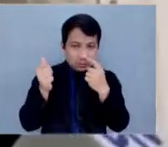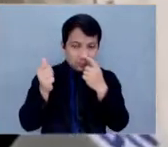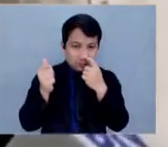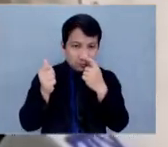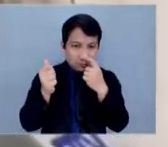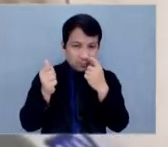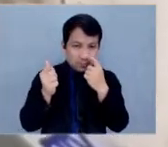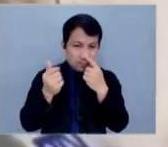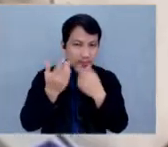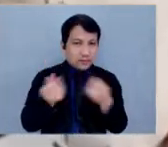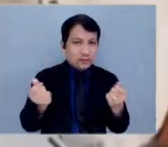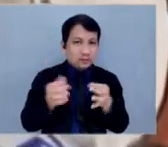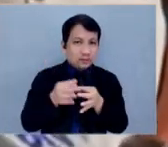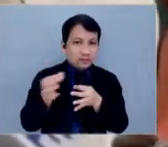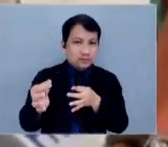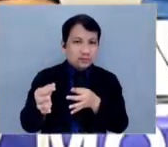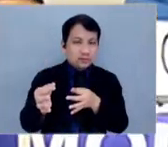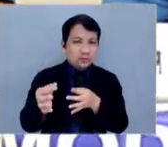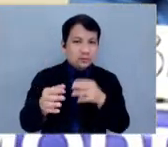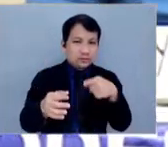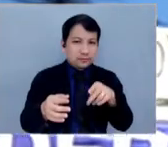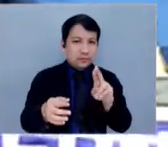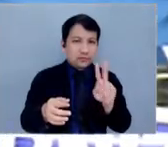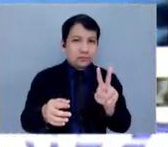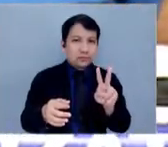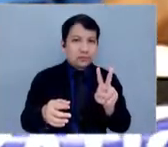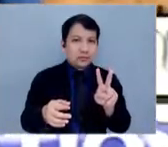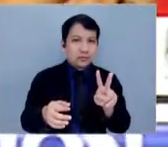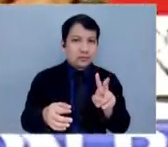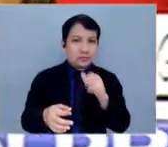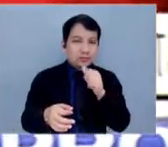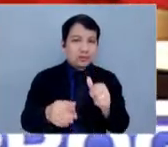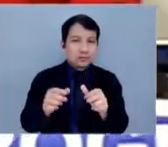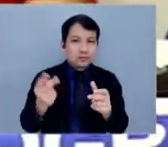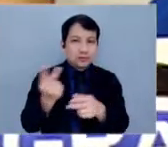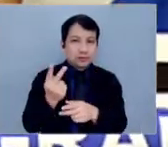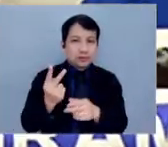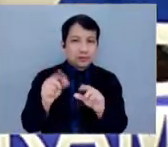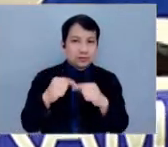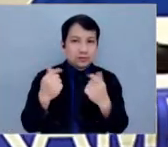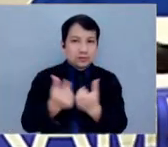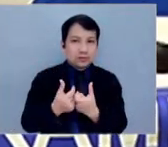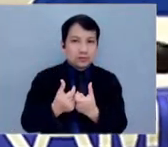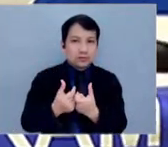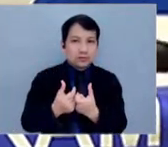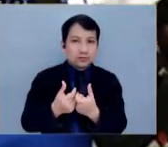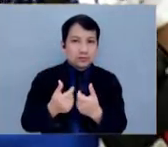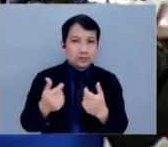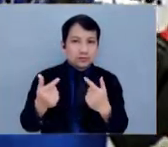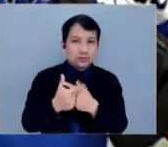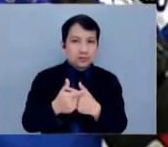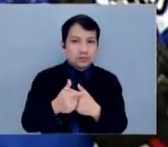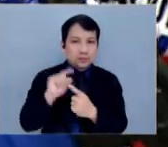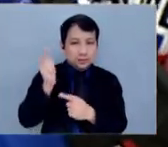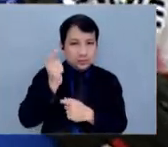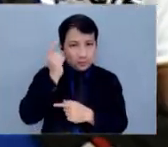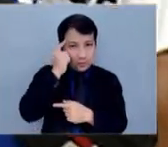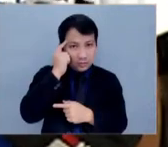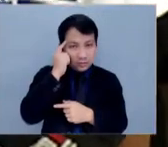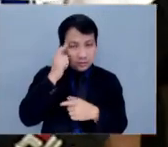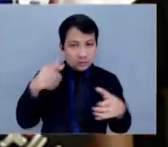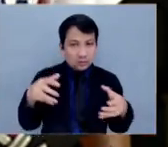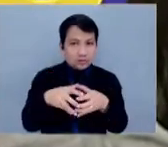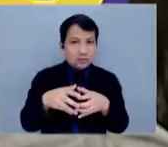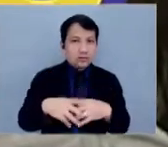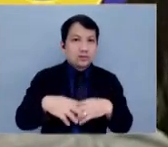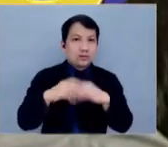nang extension ng deadline ng PUV consolidation. Tutol pa rin ang dalawang transport group sa pag-uobliga sa kanila ng pamahalaan na bumuo at sumali ng